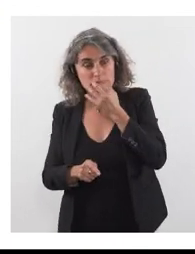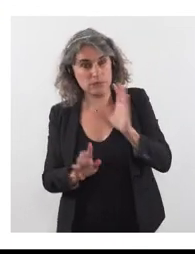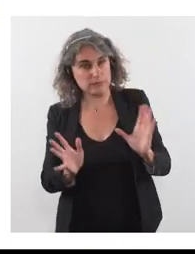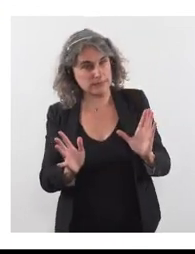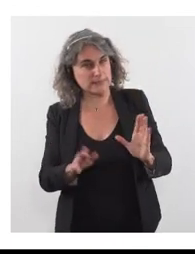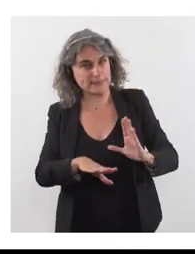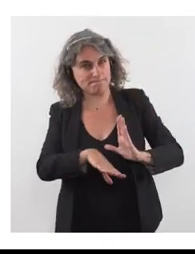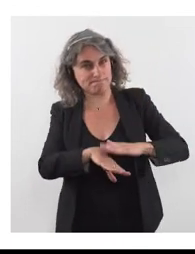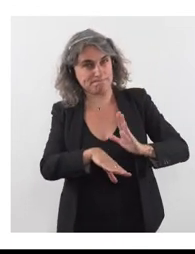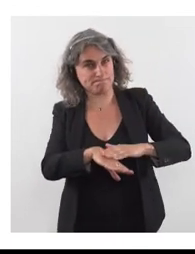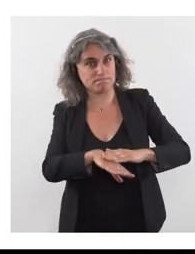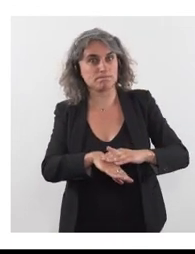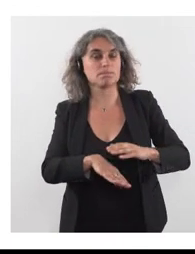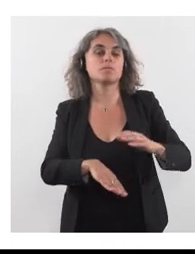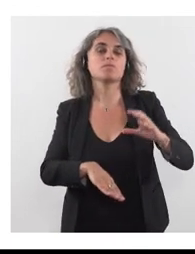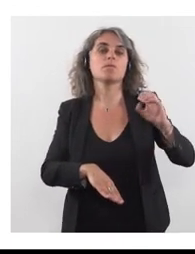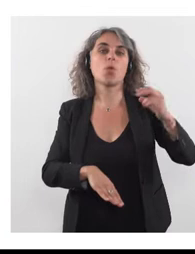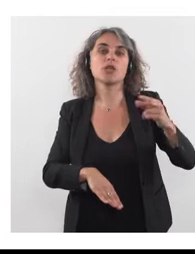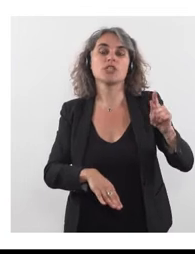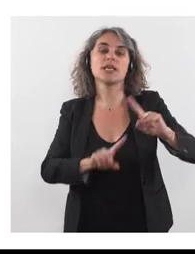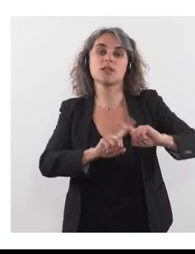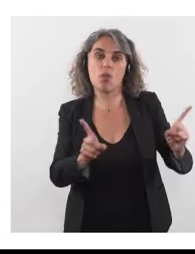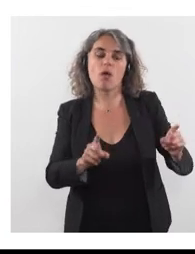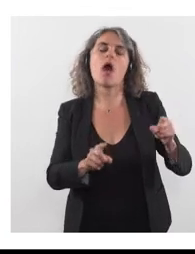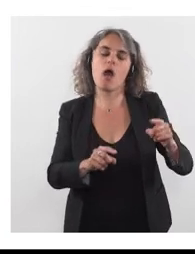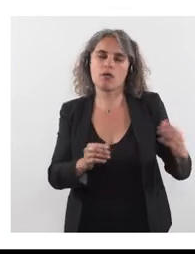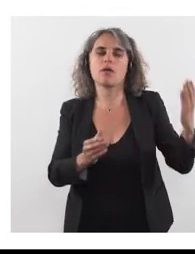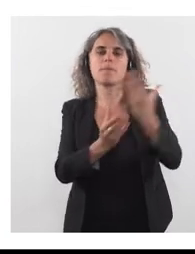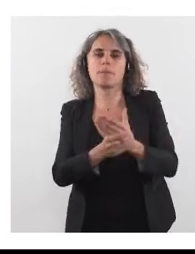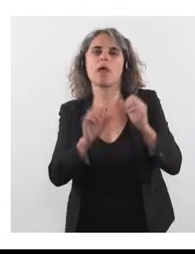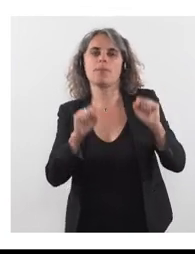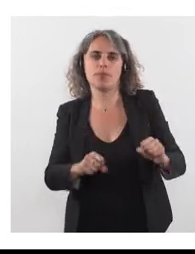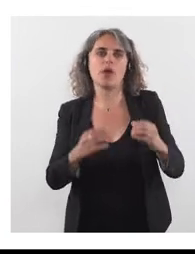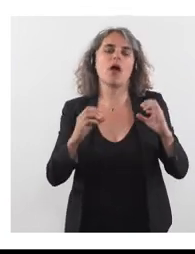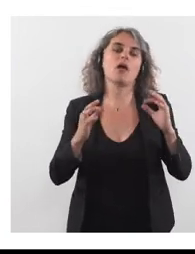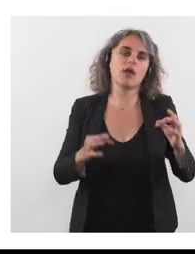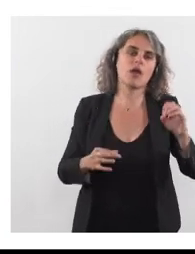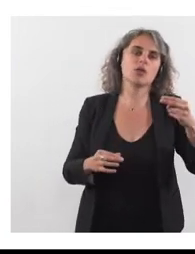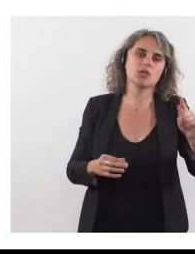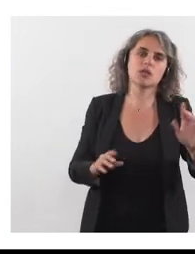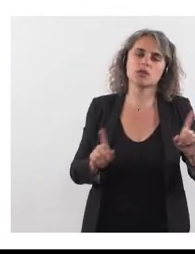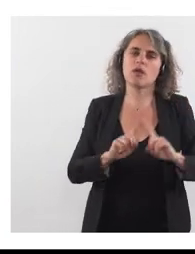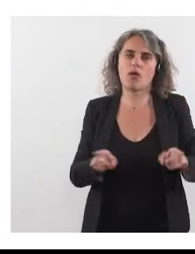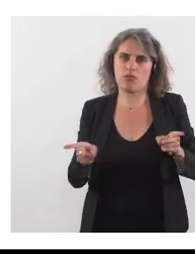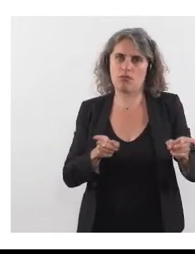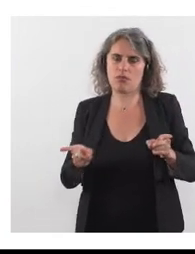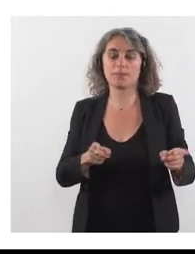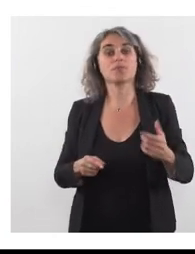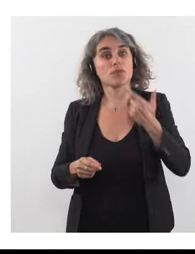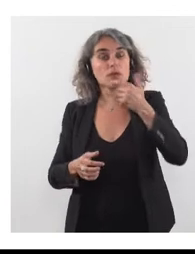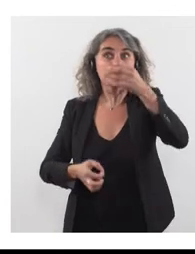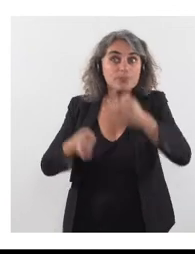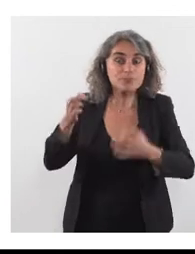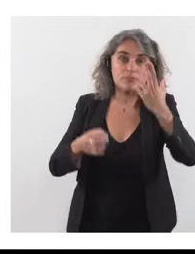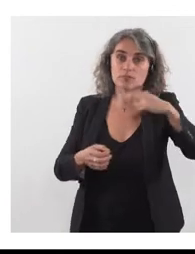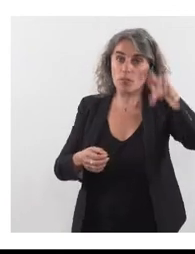les organisations non gouvernementales. Elle a toute une jurisprudence sur les organisations gouvernementales. Et donc, à nouveau, devant la Cour européenne des droits de l'homme,